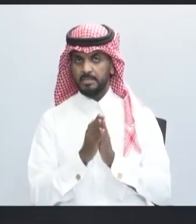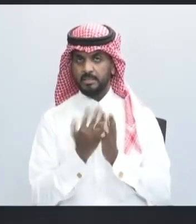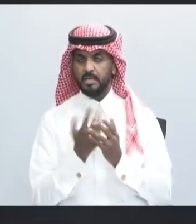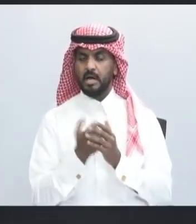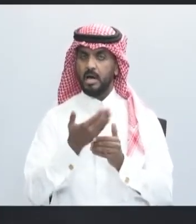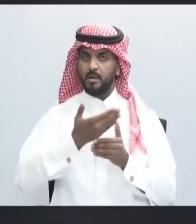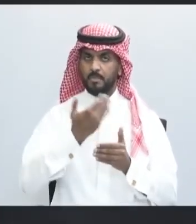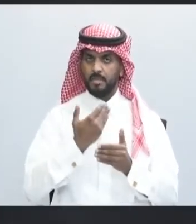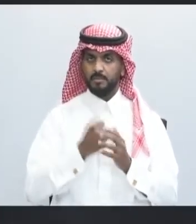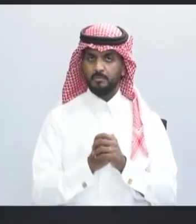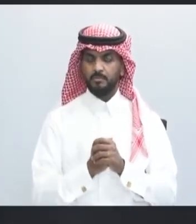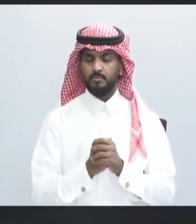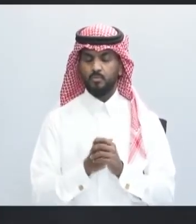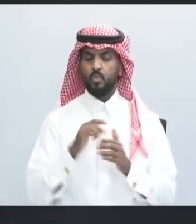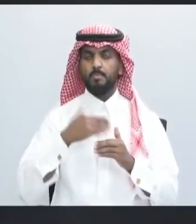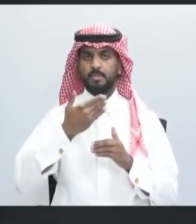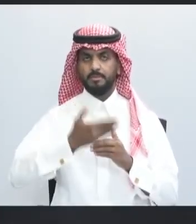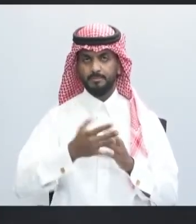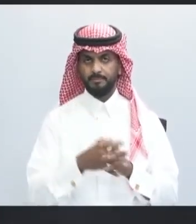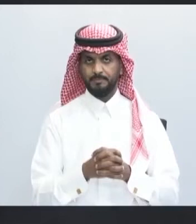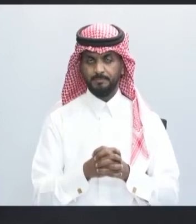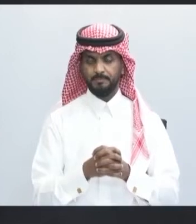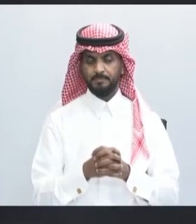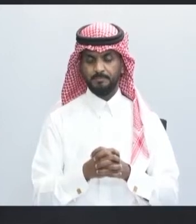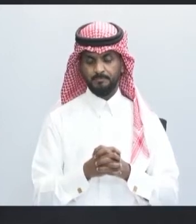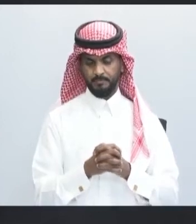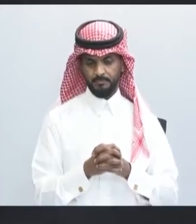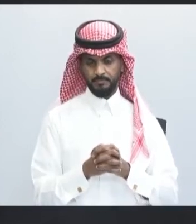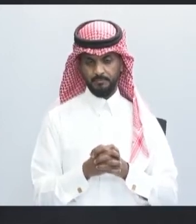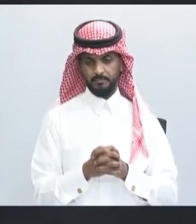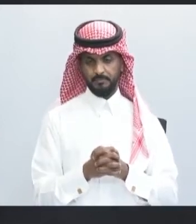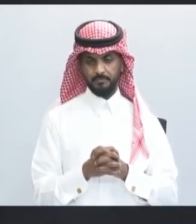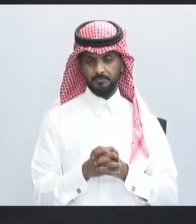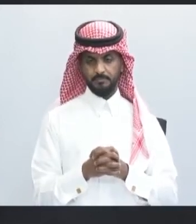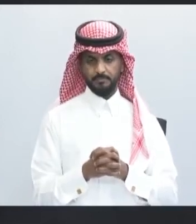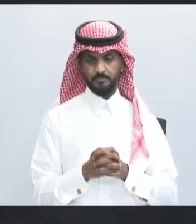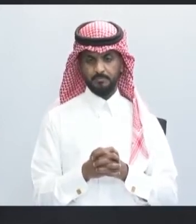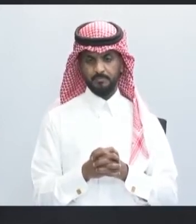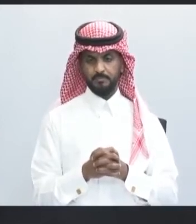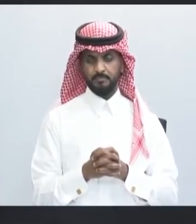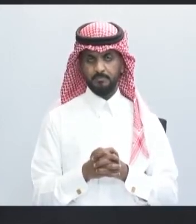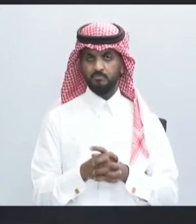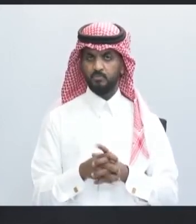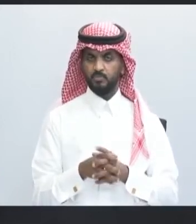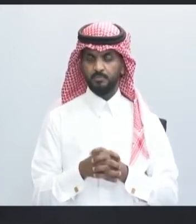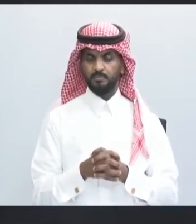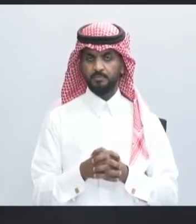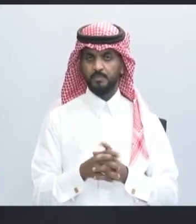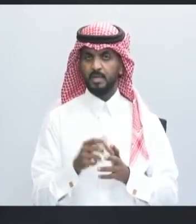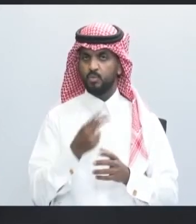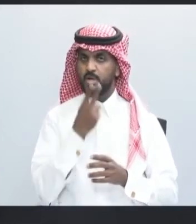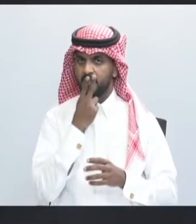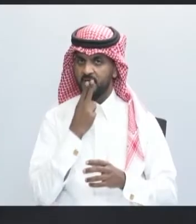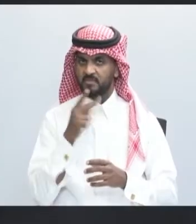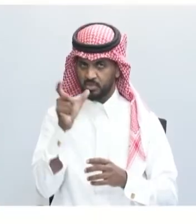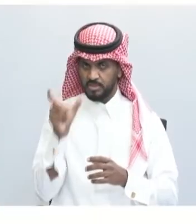قبل تناول الطعام وبعد الانتهاء منه كذلك من النظافه